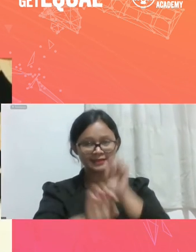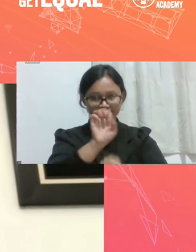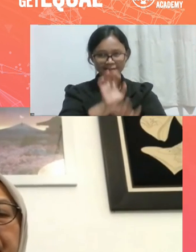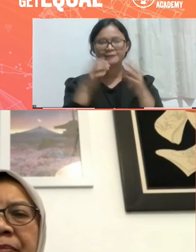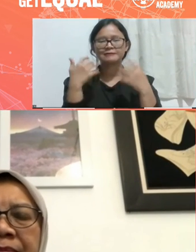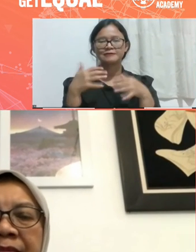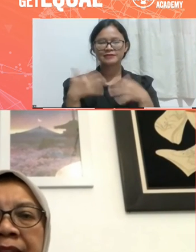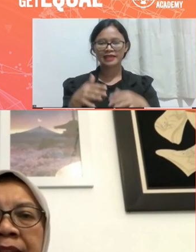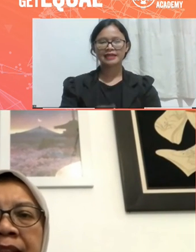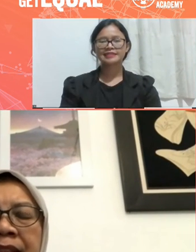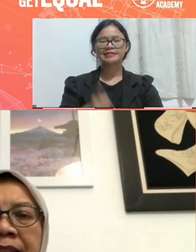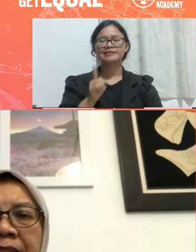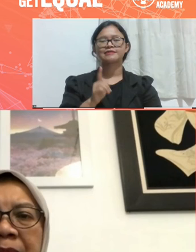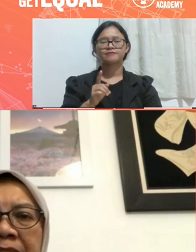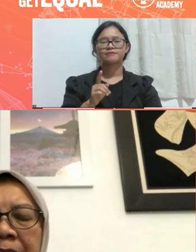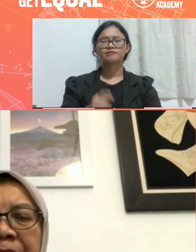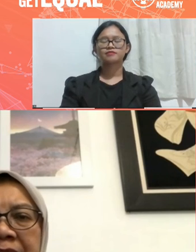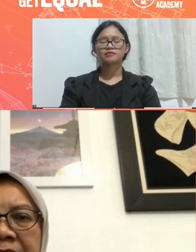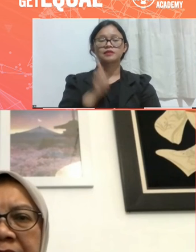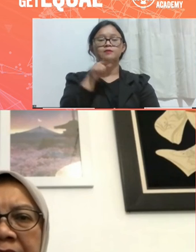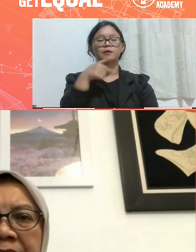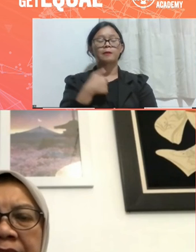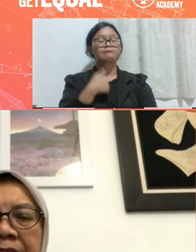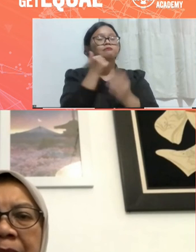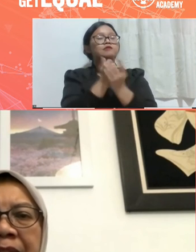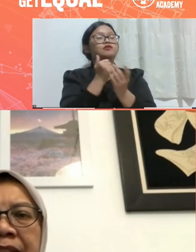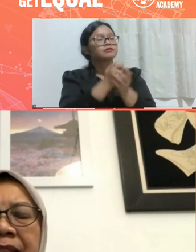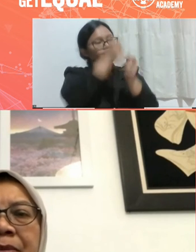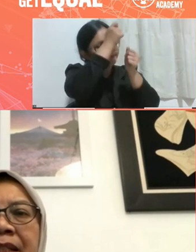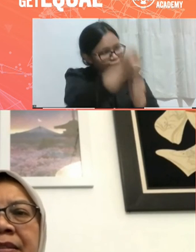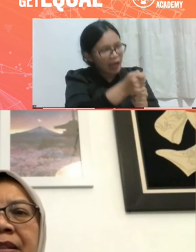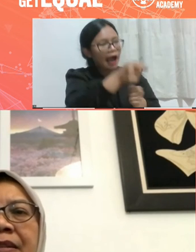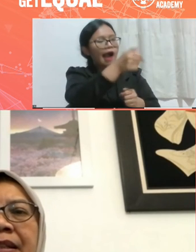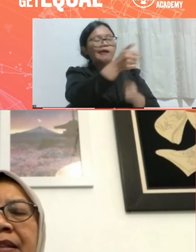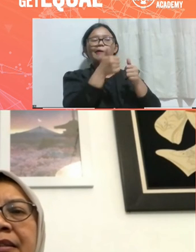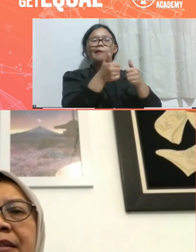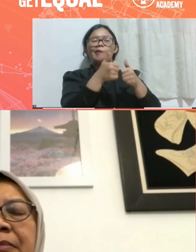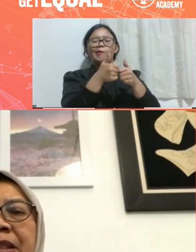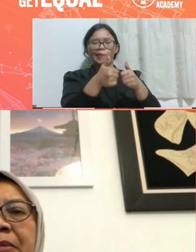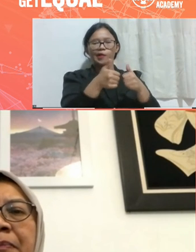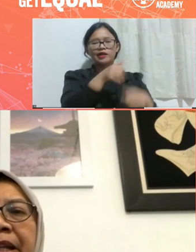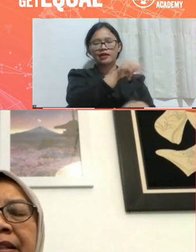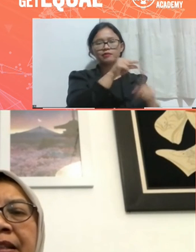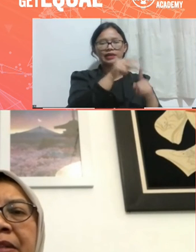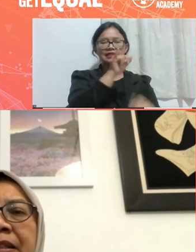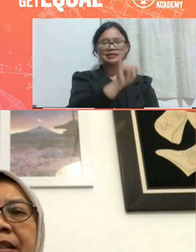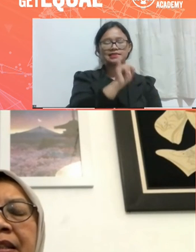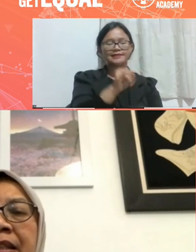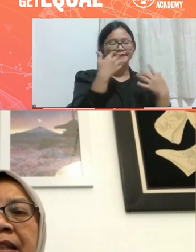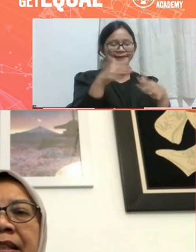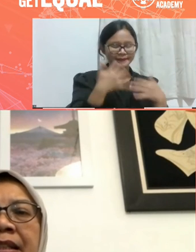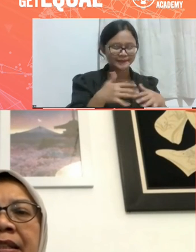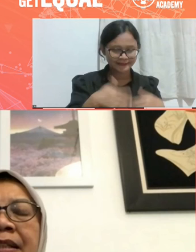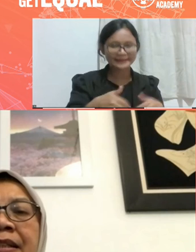sampaikan, karena kami sangat apresiasi sekali dengan apa yang dilakukan oleh teman-teman PLAN dalam hal